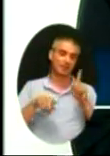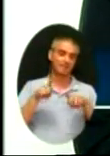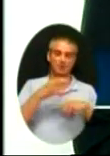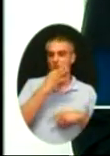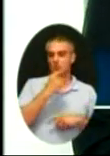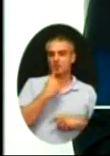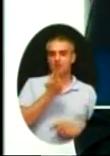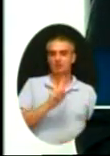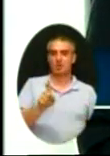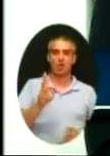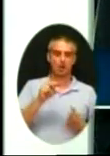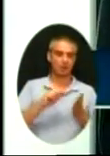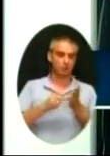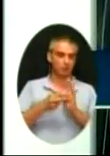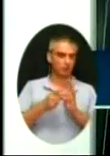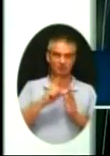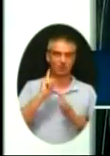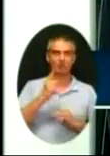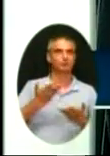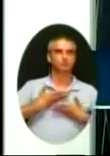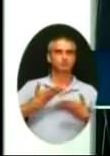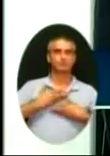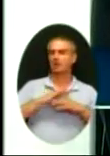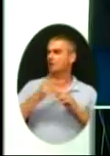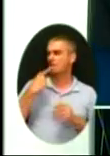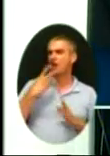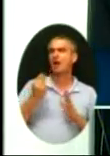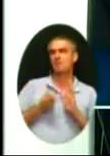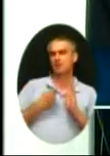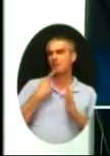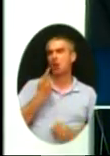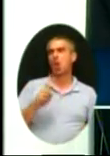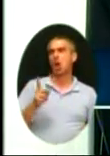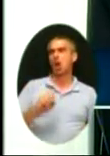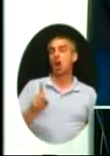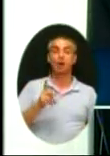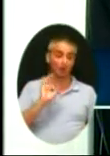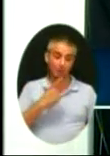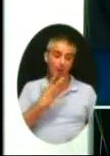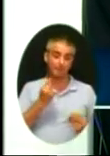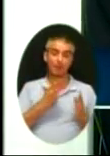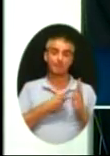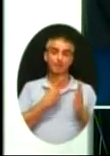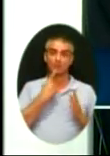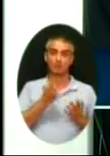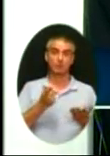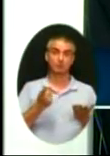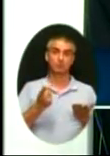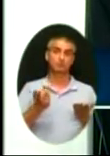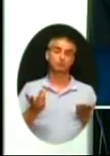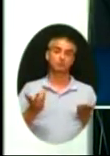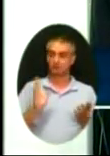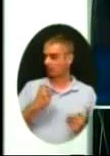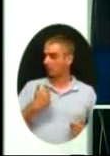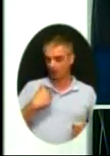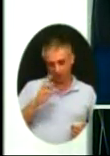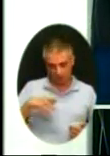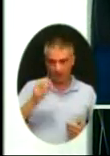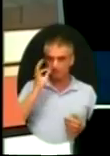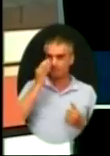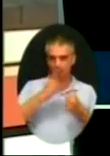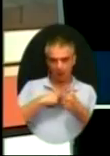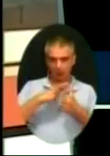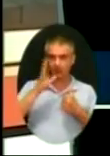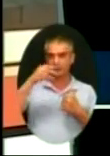לפעמים מותר גם להגיד לא על תוכניות, והם לא צריכים לקבל כל תוכנית. הם אומרים הרבה פעמים. אבל, והם גם אומרים הרבה פעמים את התוכנית שלהם. גם לקלינטון אמרו לו, גם